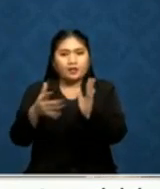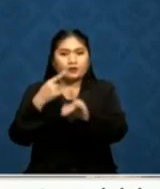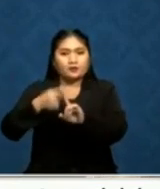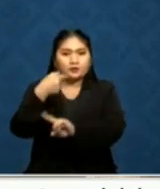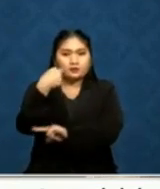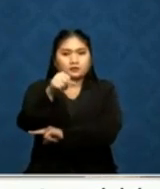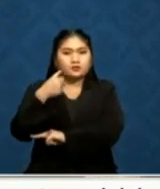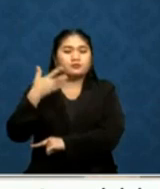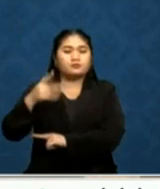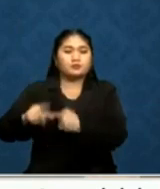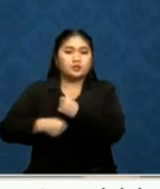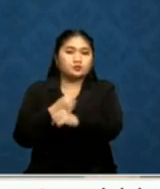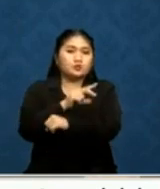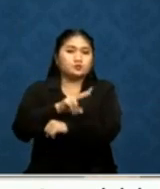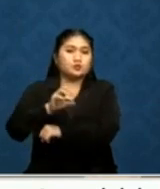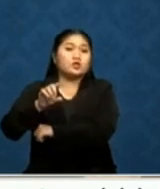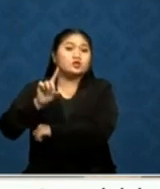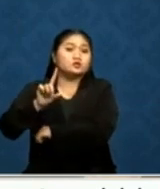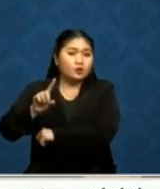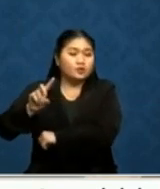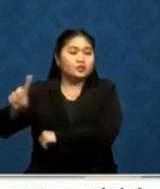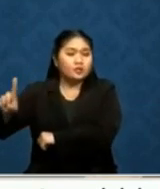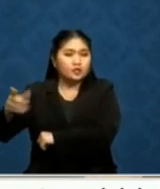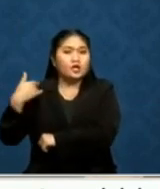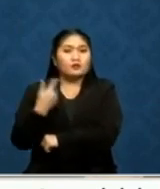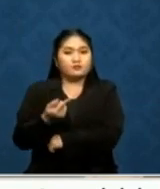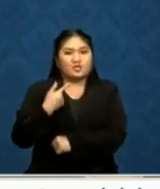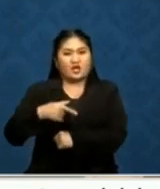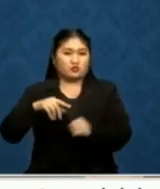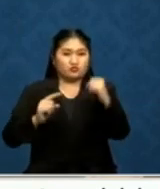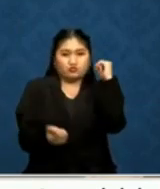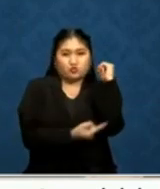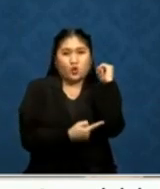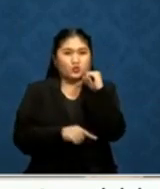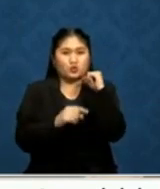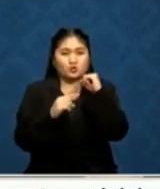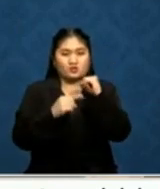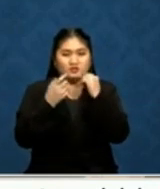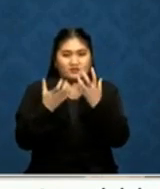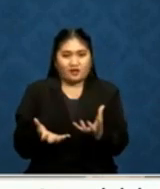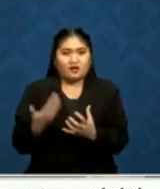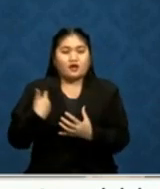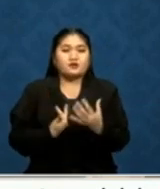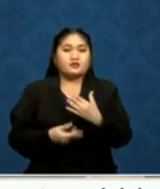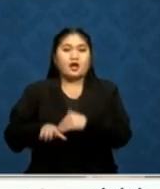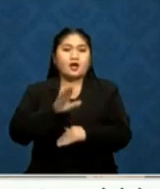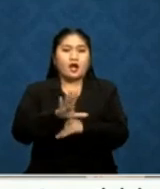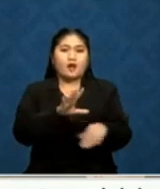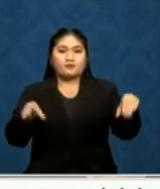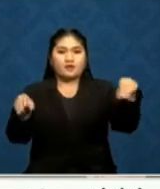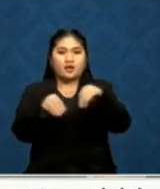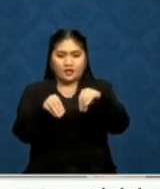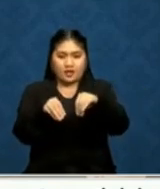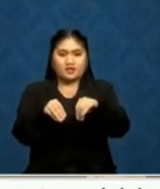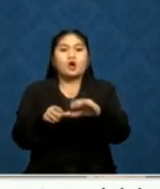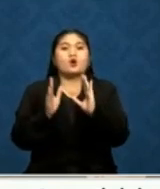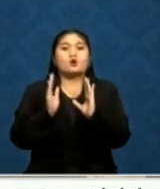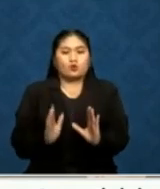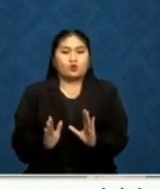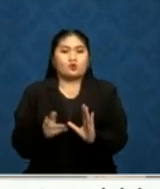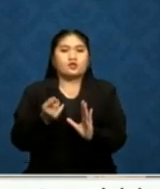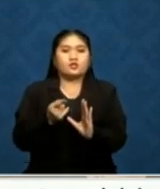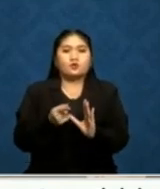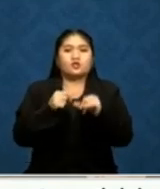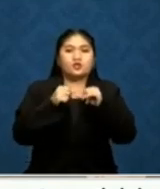ปี2021มีการแก้ไขอัตราโทษที่รุนแรงขึ้นห้ามให้ผู้เสียห้ามการเข้าใกล้ผู้เสียหายหรือว่าที่อยู่อาศั